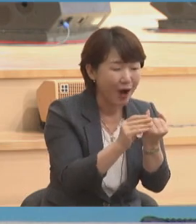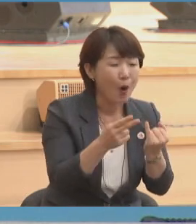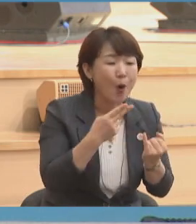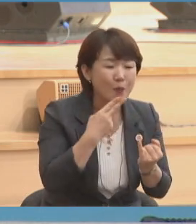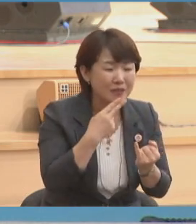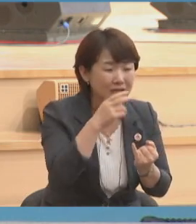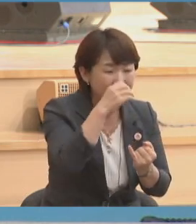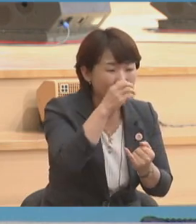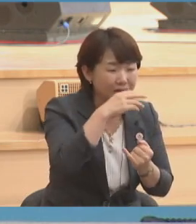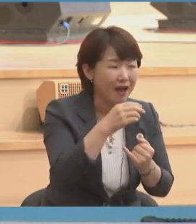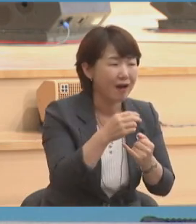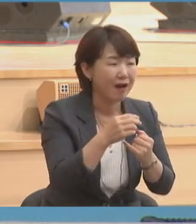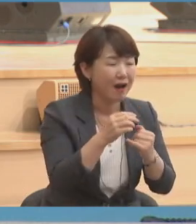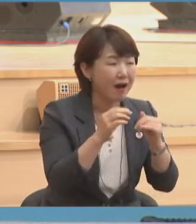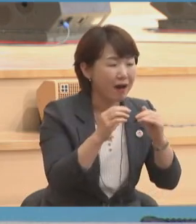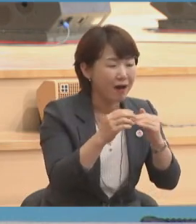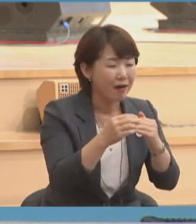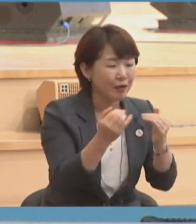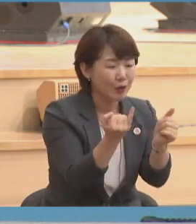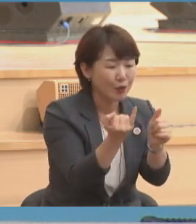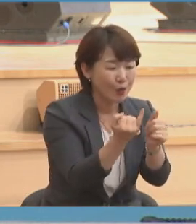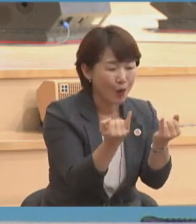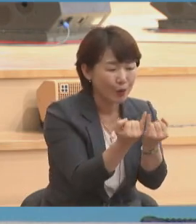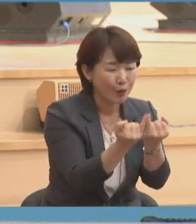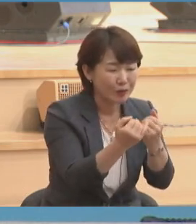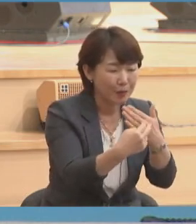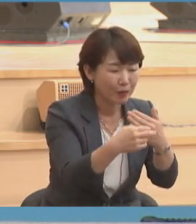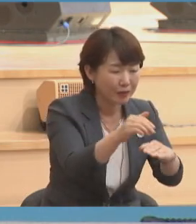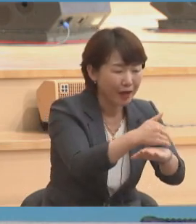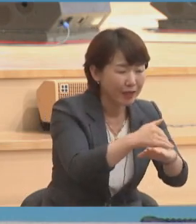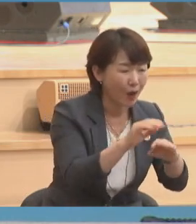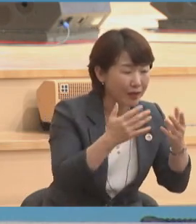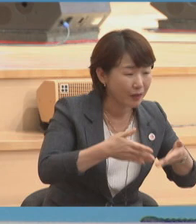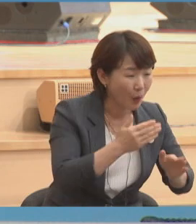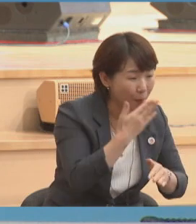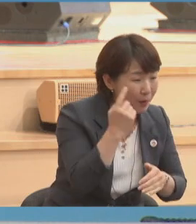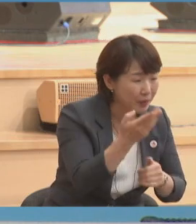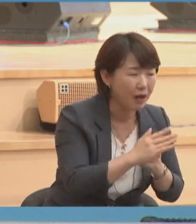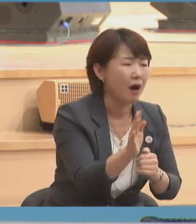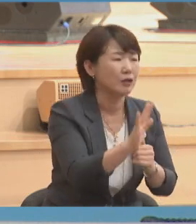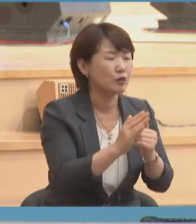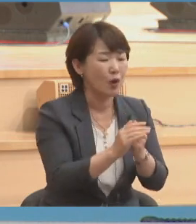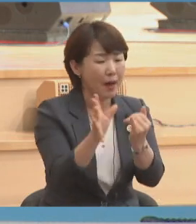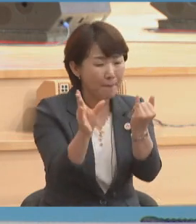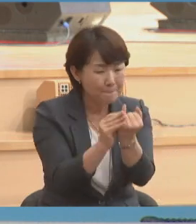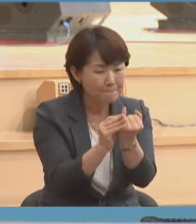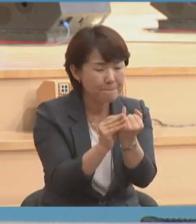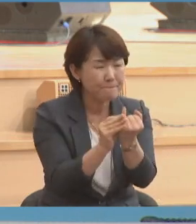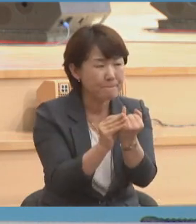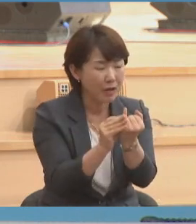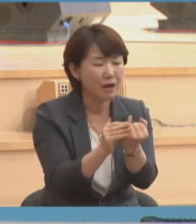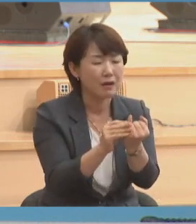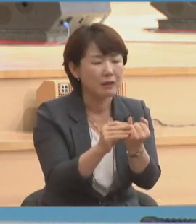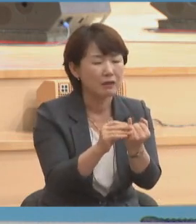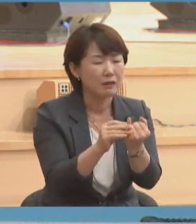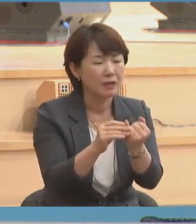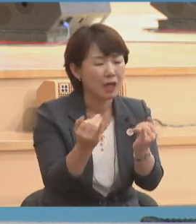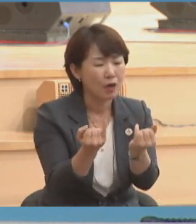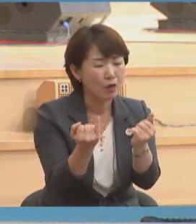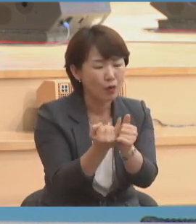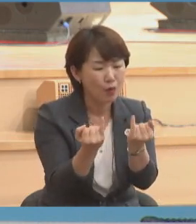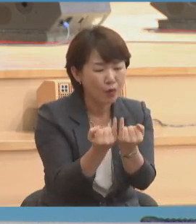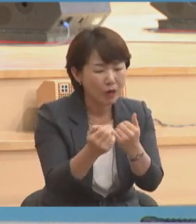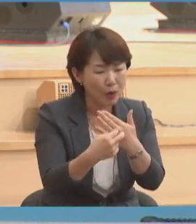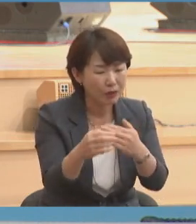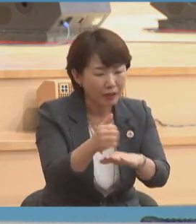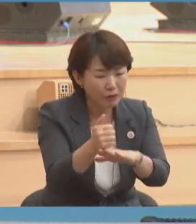산모가 산부인과를 다녀야 때가 되면 출산을 하는 거죠. 무슨 얘기냐? 한 영혼이 영적으로 온전한